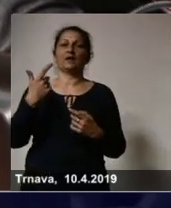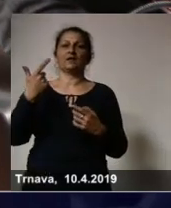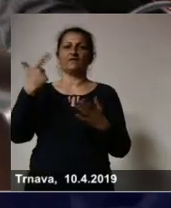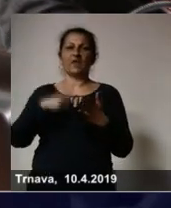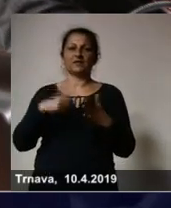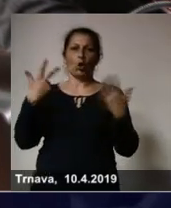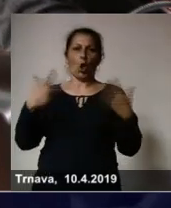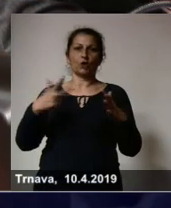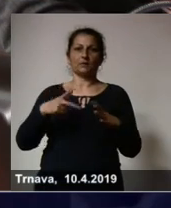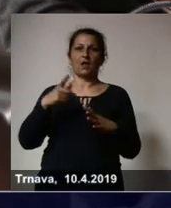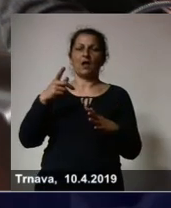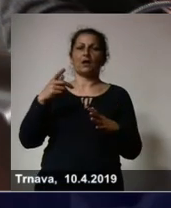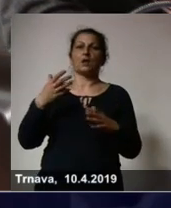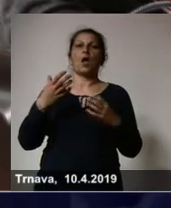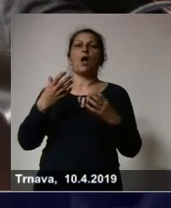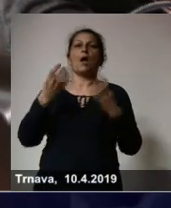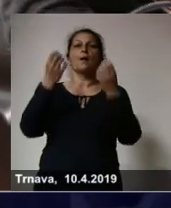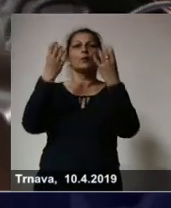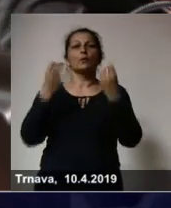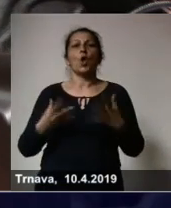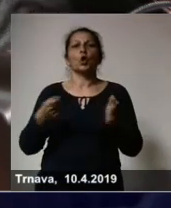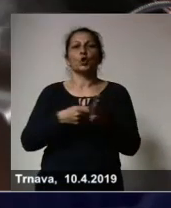45/2018 o poskytovaní dotácií z rozpočtu TTSK.